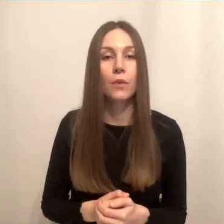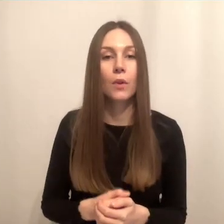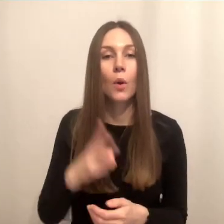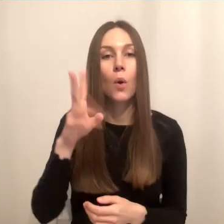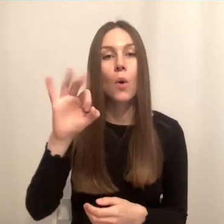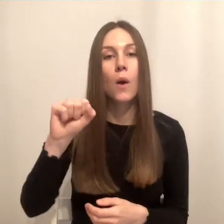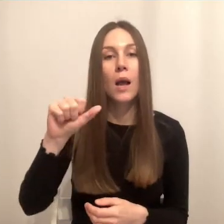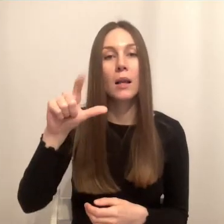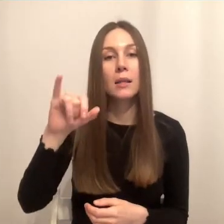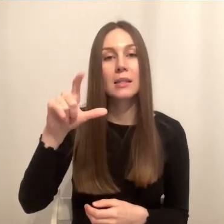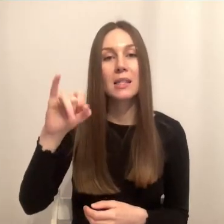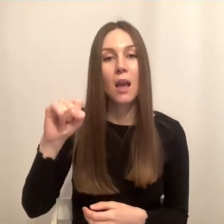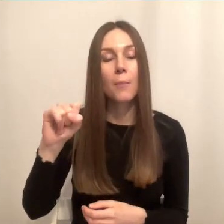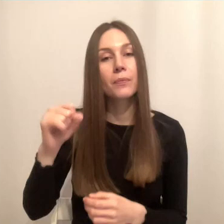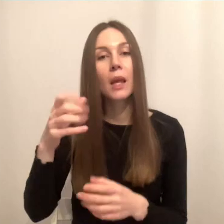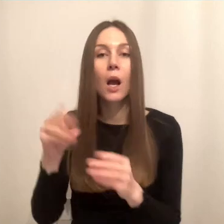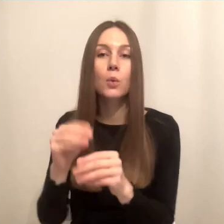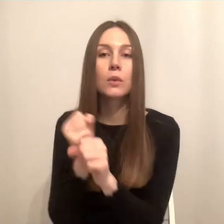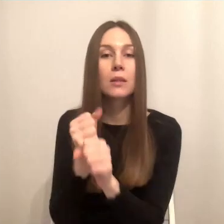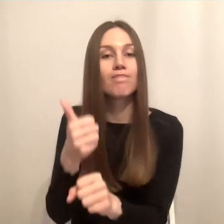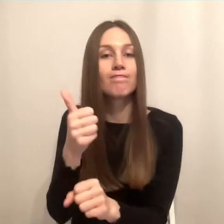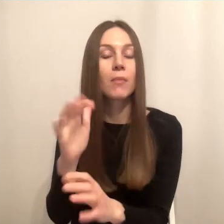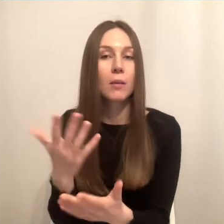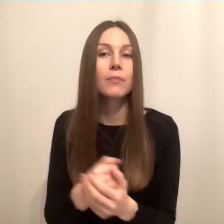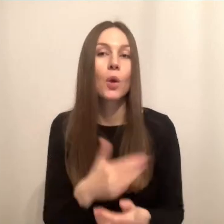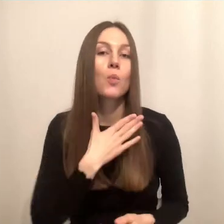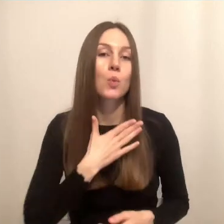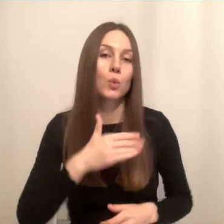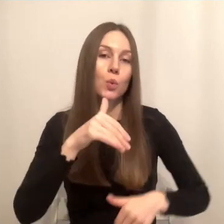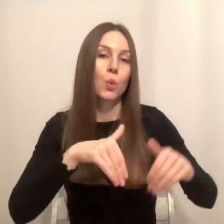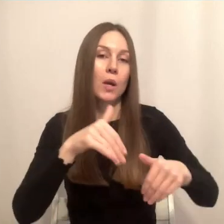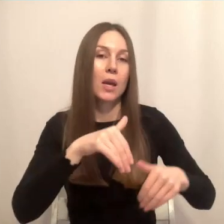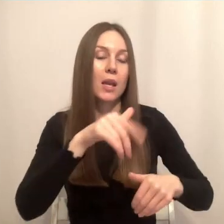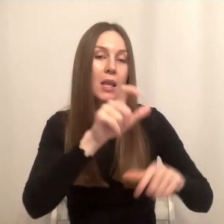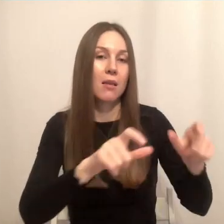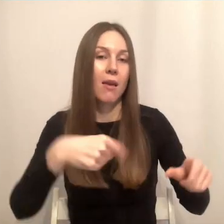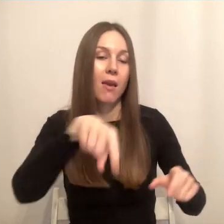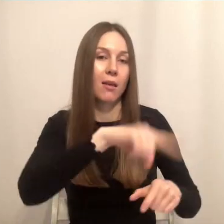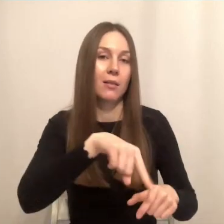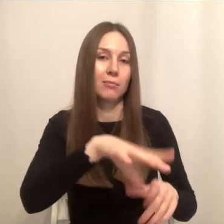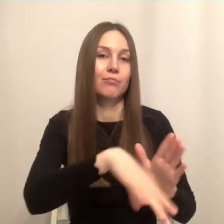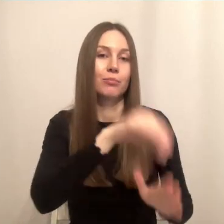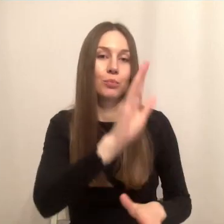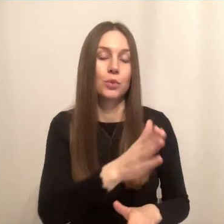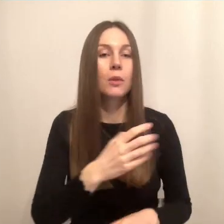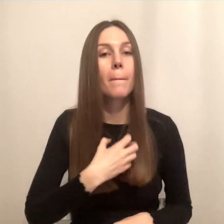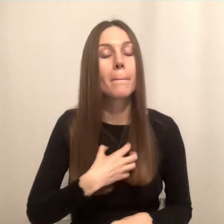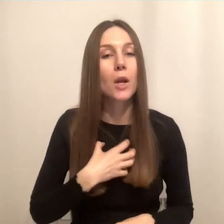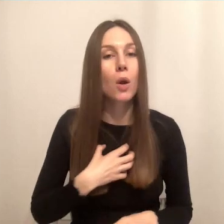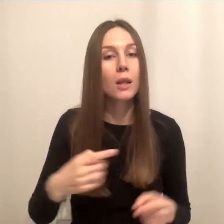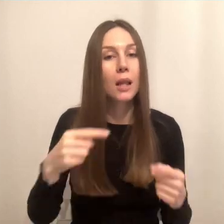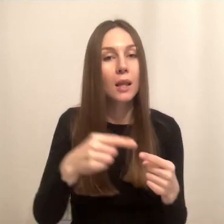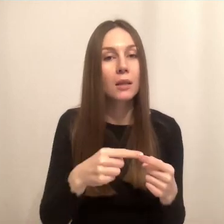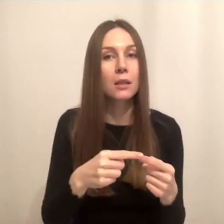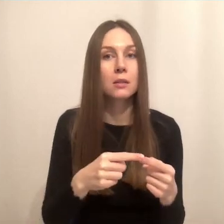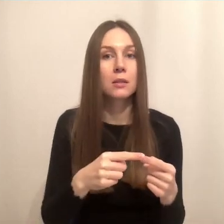gera dirbti? Koalicijos partnerius nustatys mūsų rinkėjai. Prioritetas bus surinkti